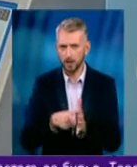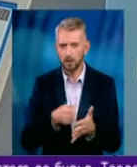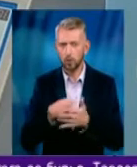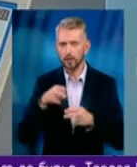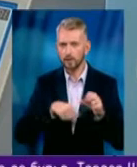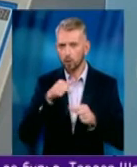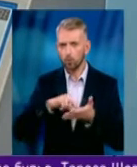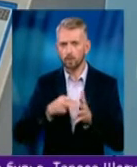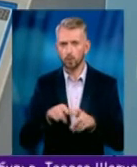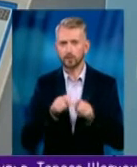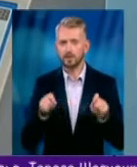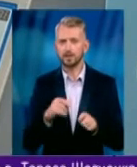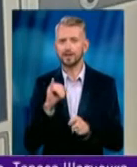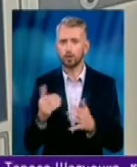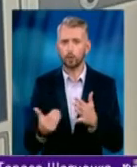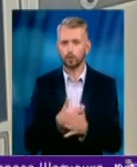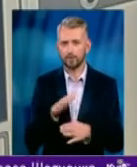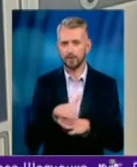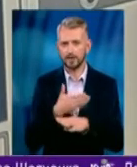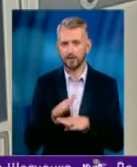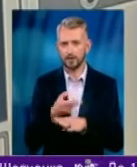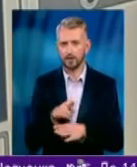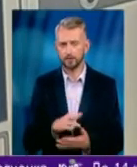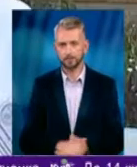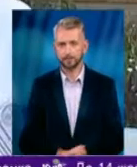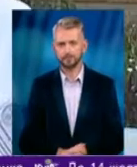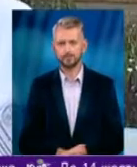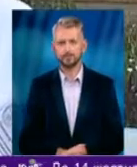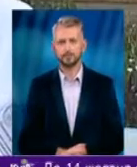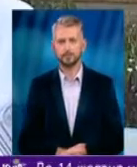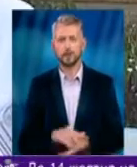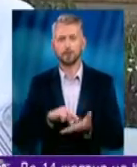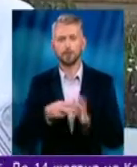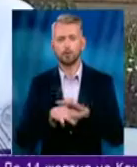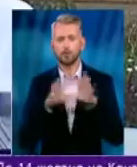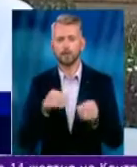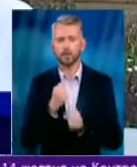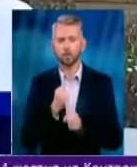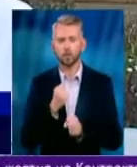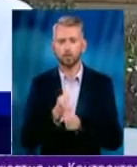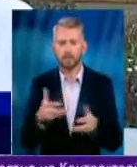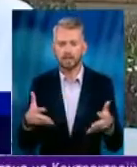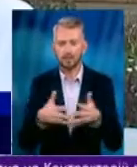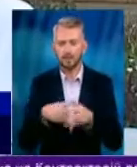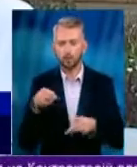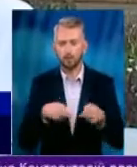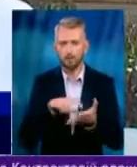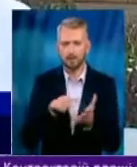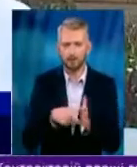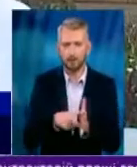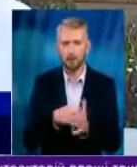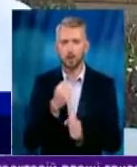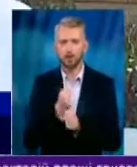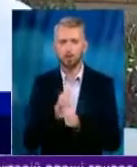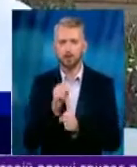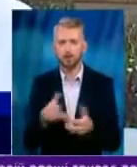кінця року планують відкрити і нові відділення. Плануємо взагалі зробити гібридну операційну і робити в